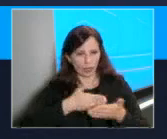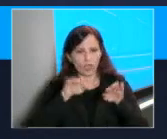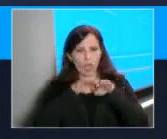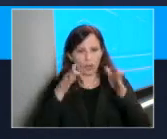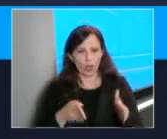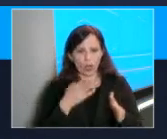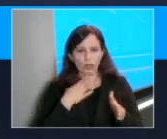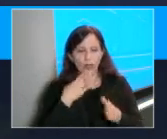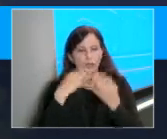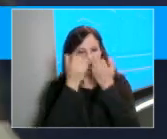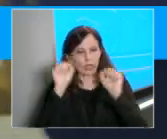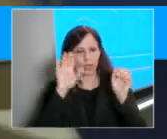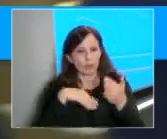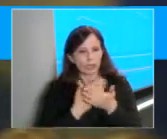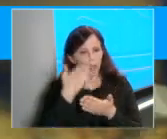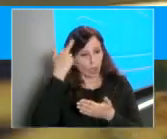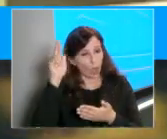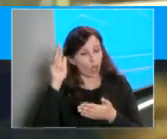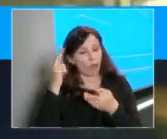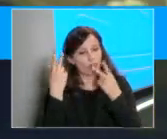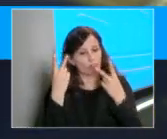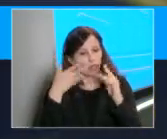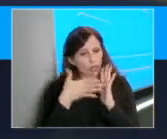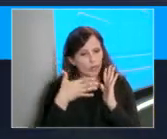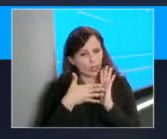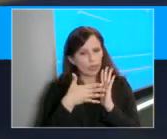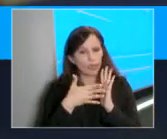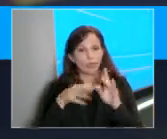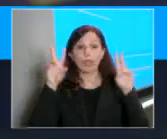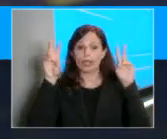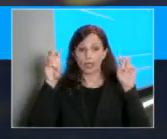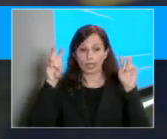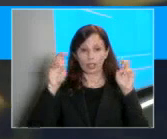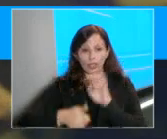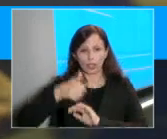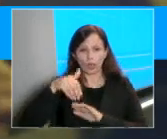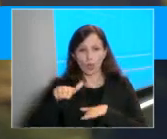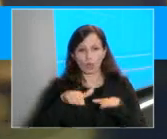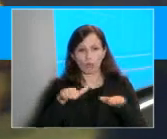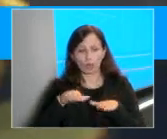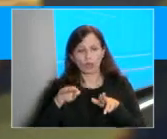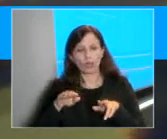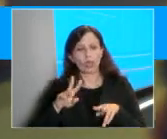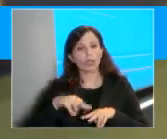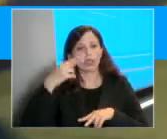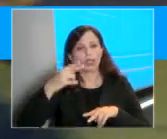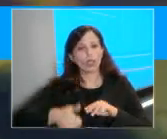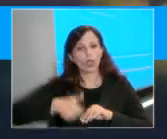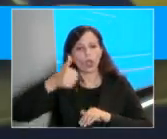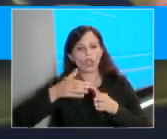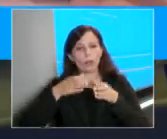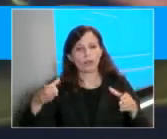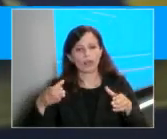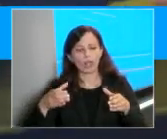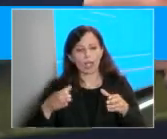לדמוקרטיה מציע רעיון שבעיניי שווה מאוד לבחון אותו, והוא להגדיר שראש הממשלה יהיה ראש המפלגה הגדולה